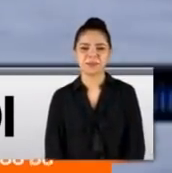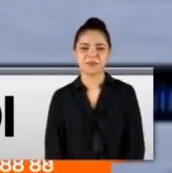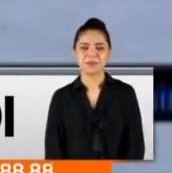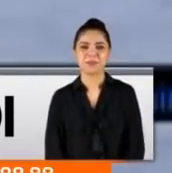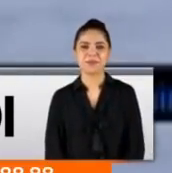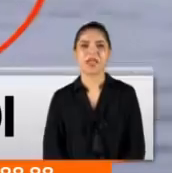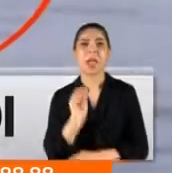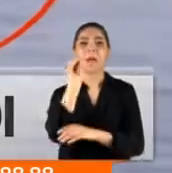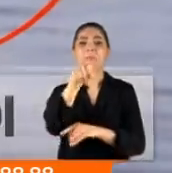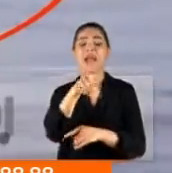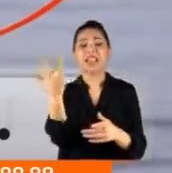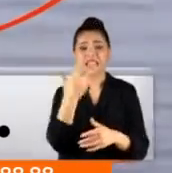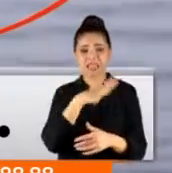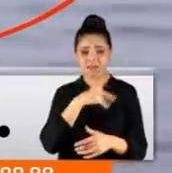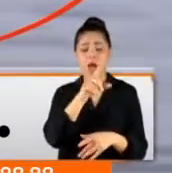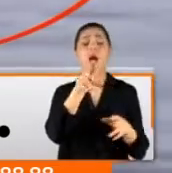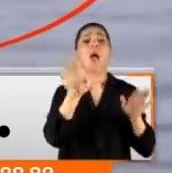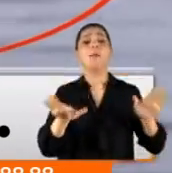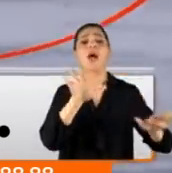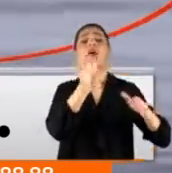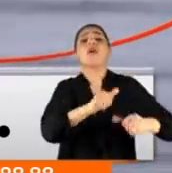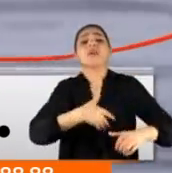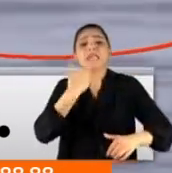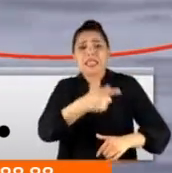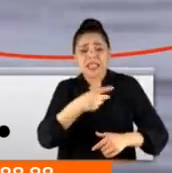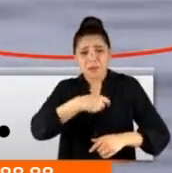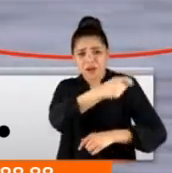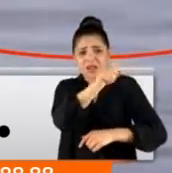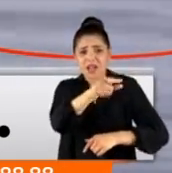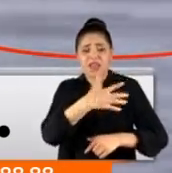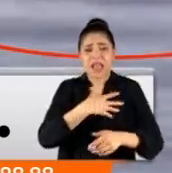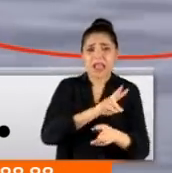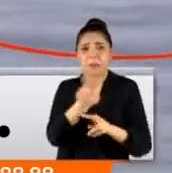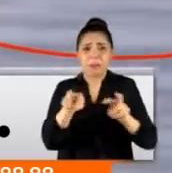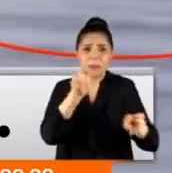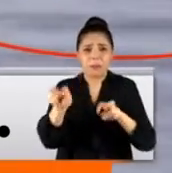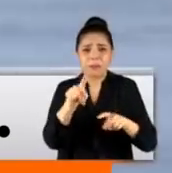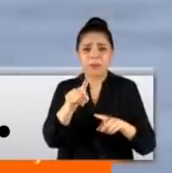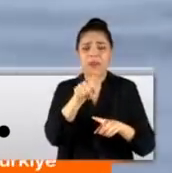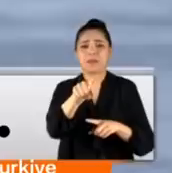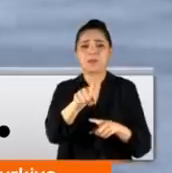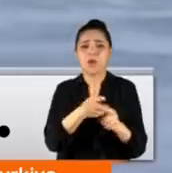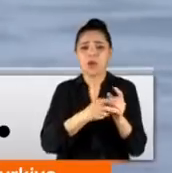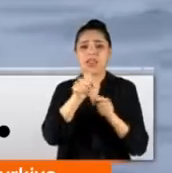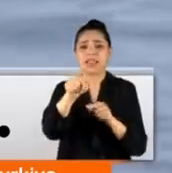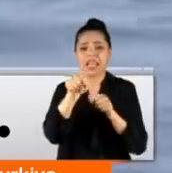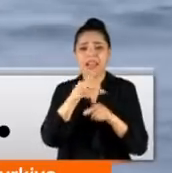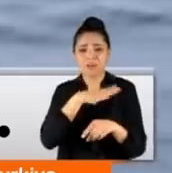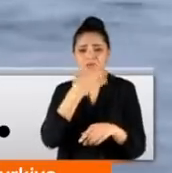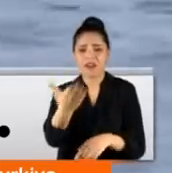Balinalar hızlıydı ama penguenin de yakalanmaya hiç niyeti yoktu. Yaptığı manevralarla onları uzun süre peşinden